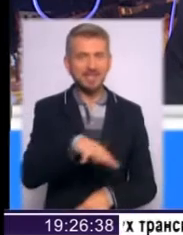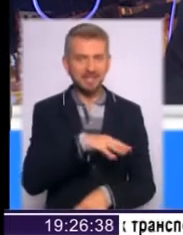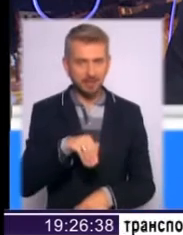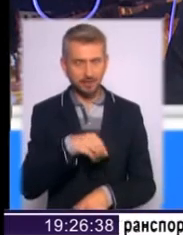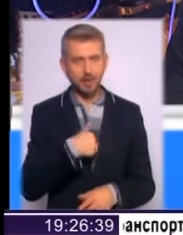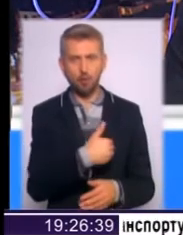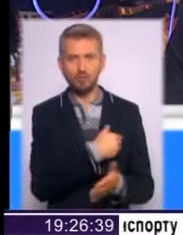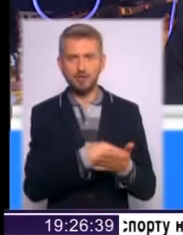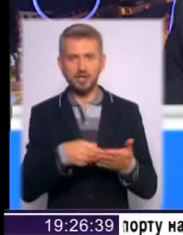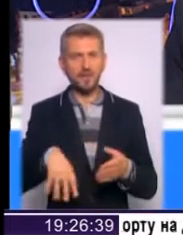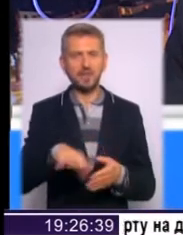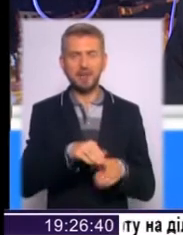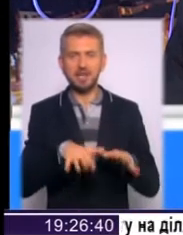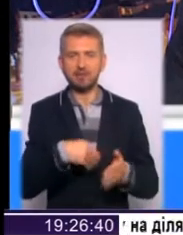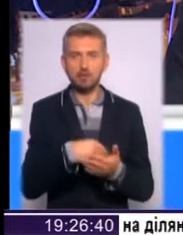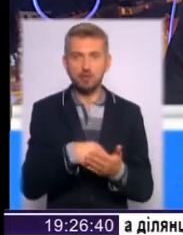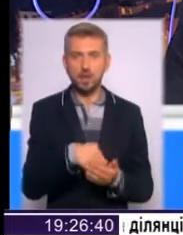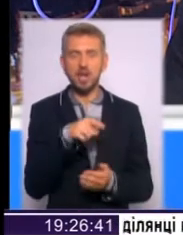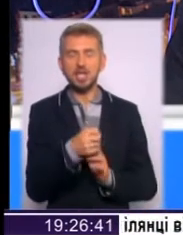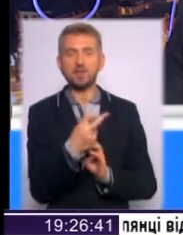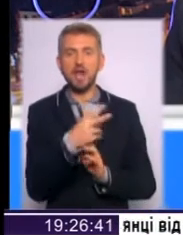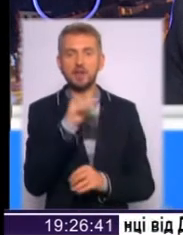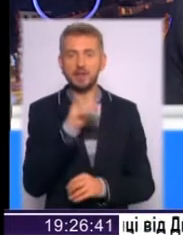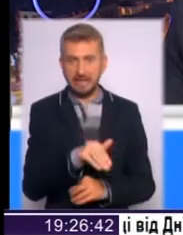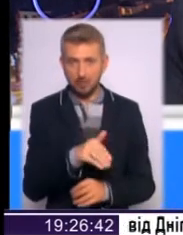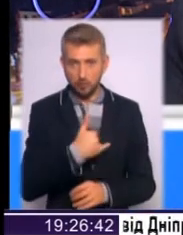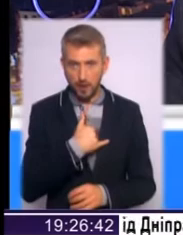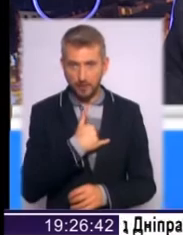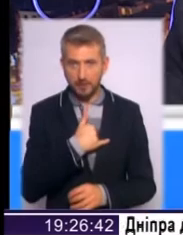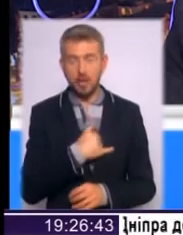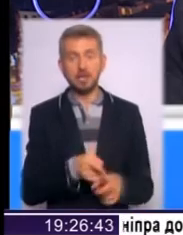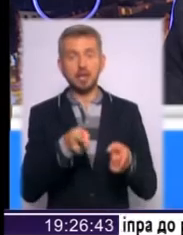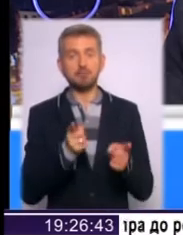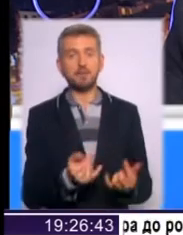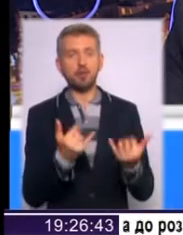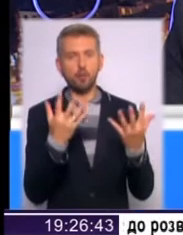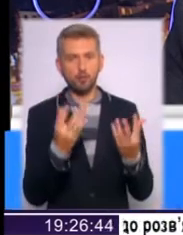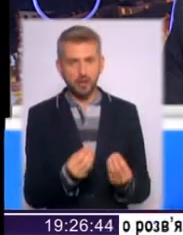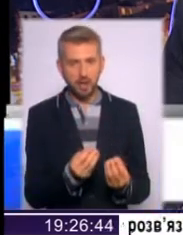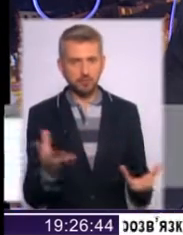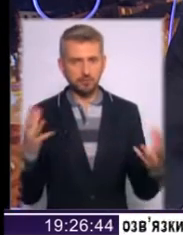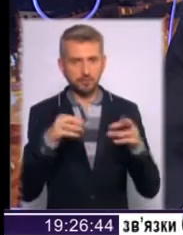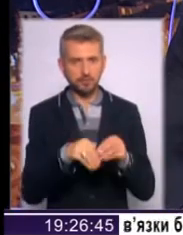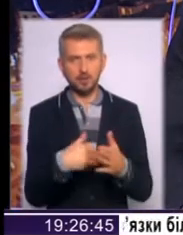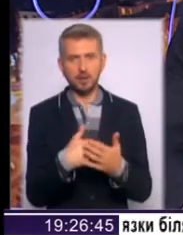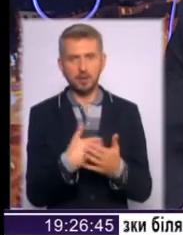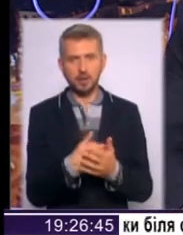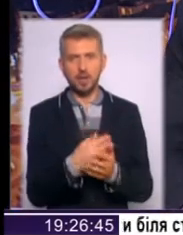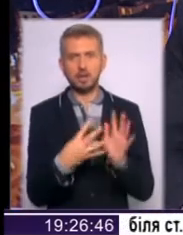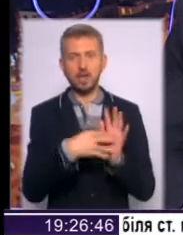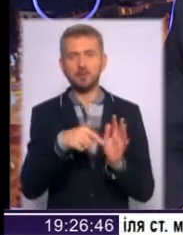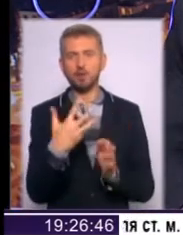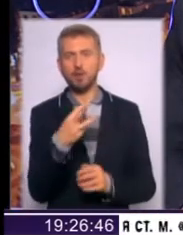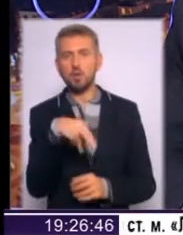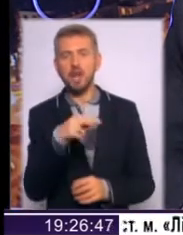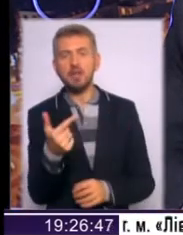підкреслити, всіх місцевих бюджетів, а їх 12 тисяч у нас, насправді на сьогоднішній день закумульовано десь 0,5 мільярдів гривень. Але